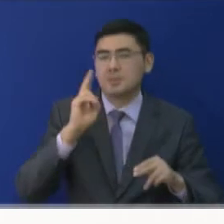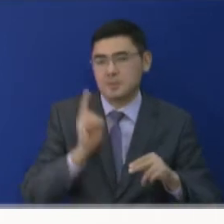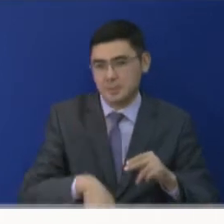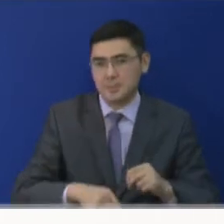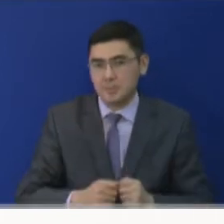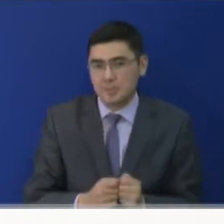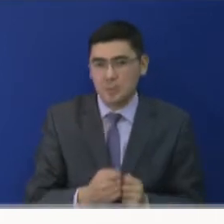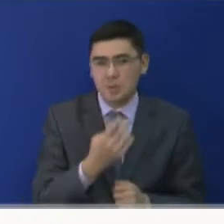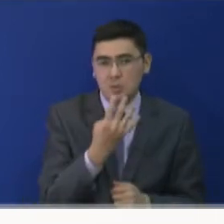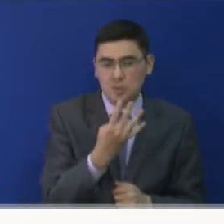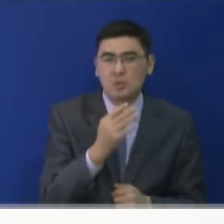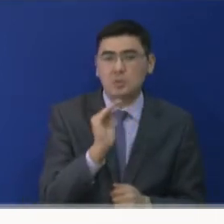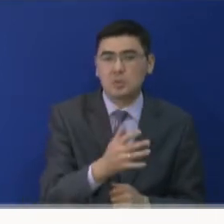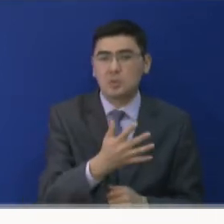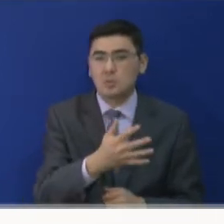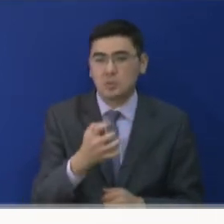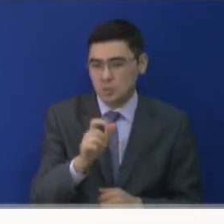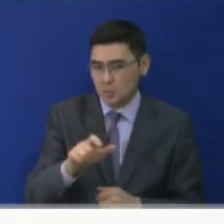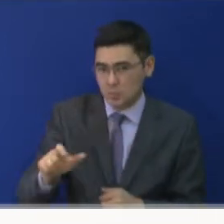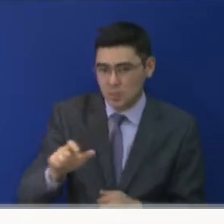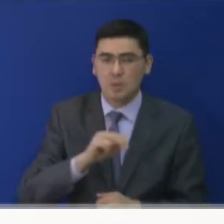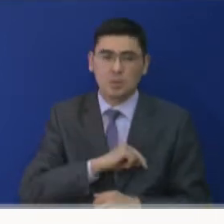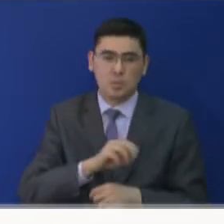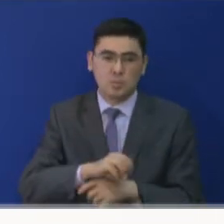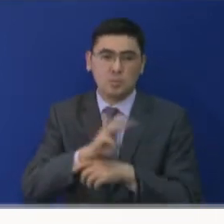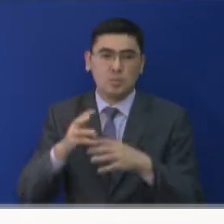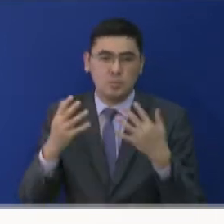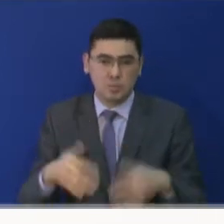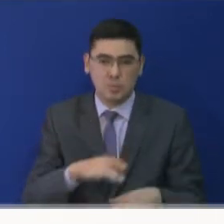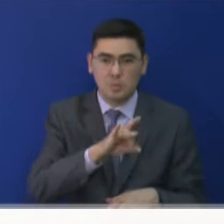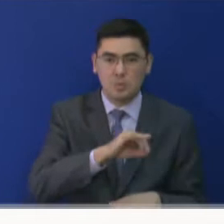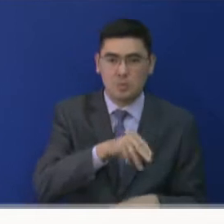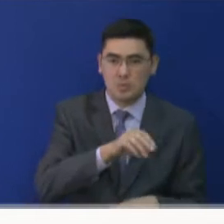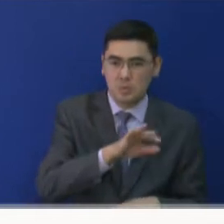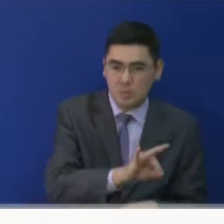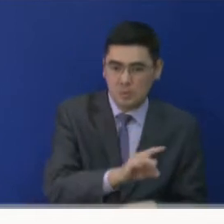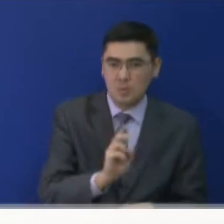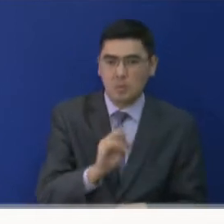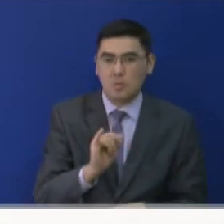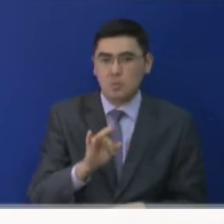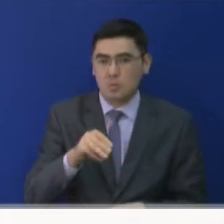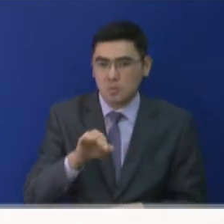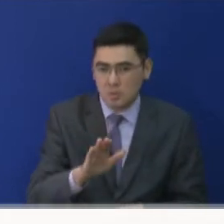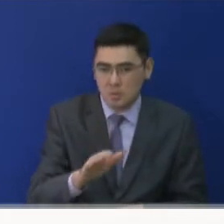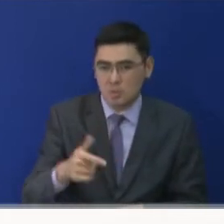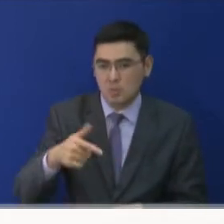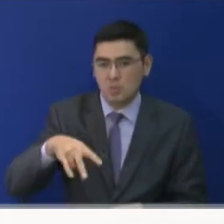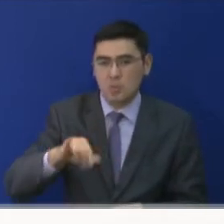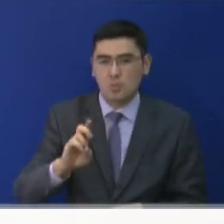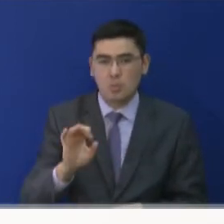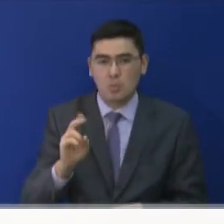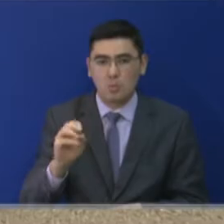Сәйкесінше 4,5 мыңға жуық адам жұмыспен қамтылды. Бағдарлама бойынша жобалар Риддер және Курчатов қалаларында, сондай-ақ Глубокое, Жарма,